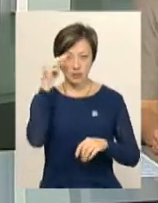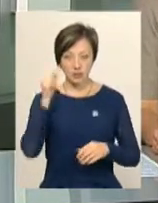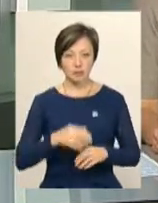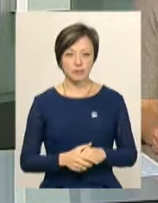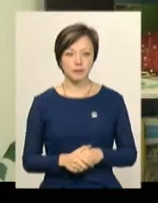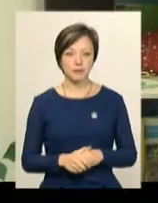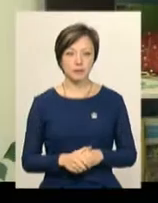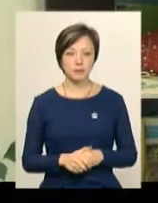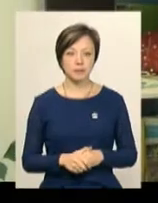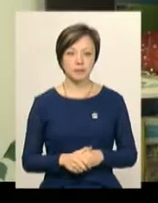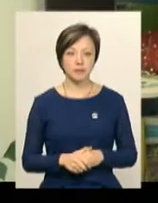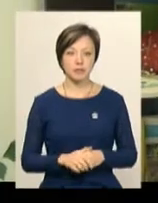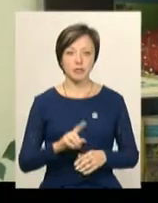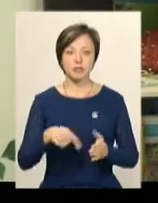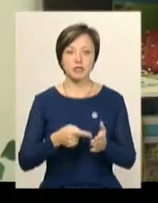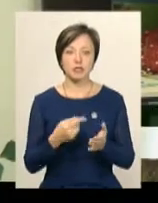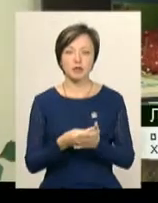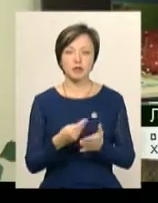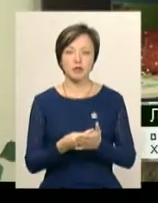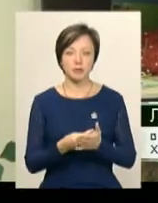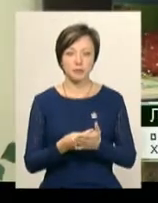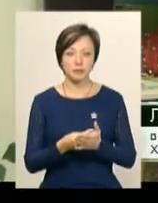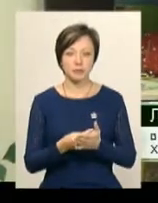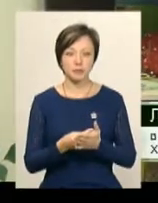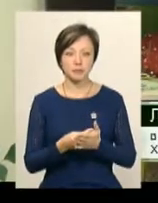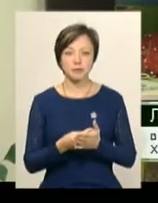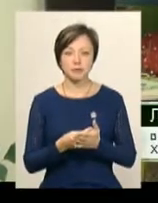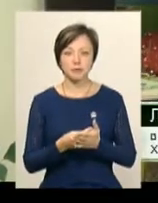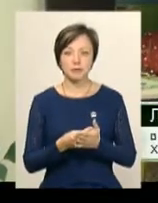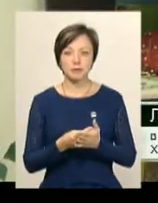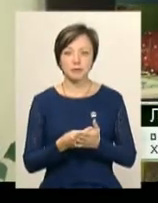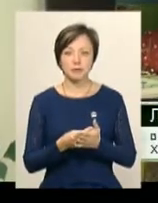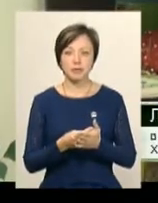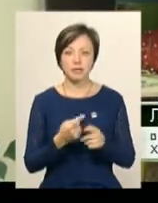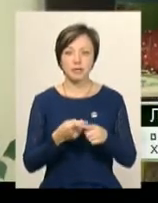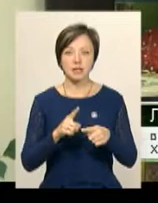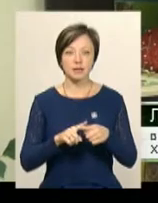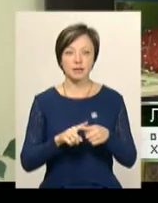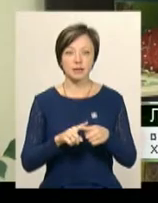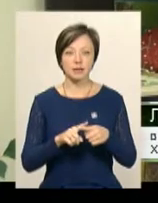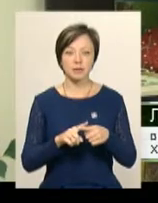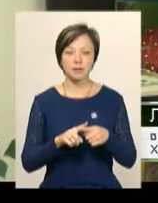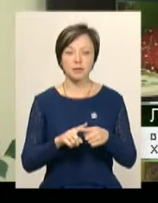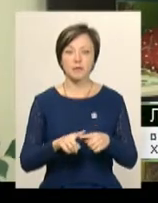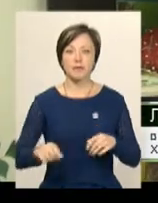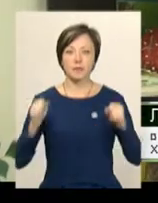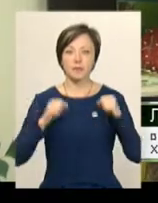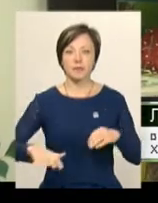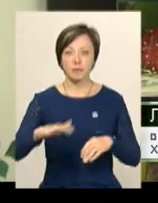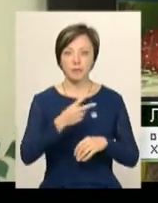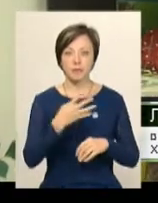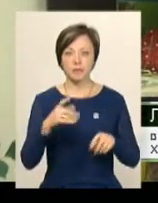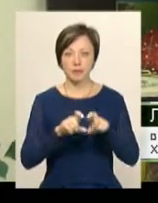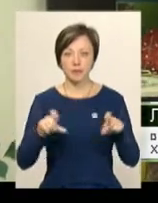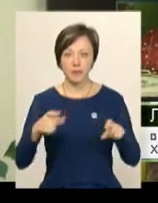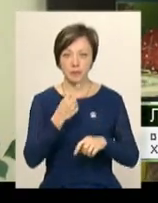З міського бюджету цьогоріч виділили на будівництво і капітальний ремонт спортивного майданчика по 25 і школі –